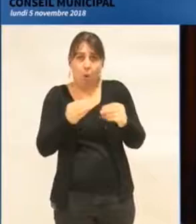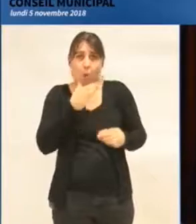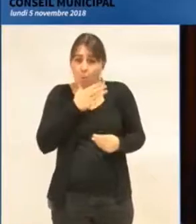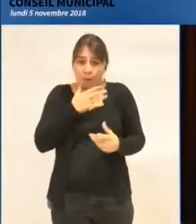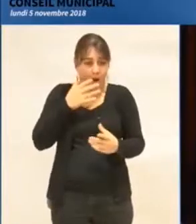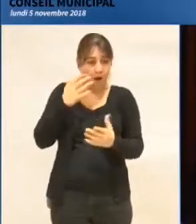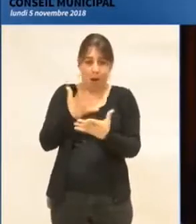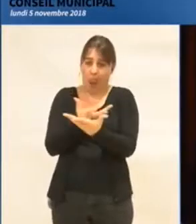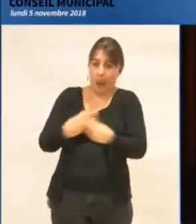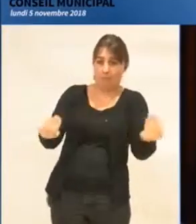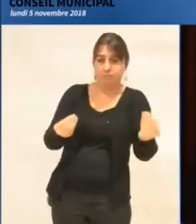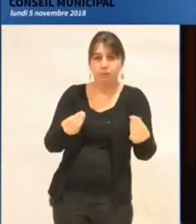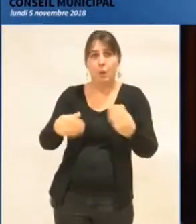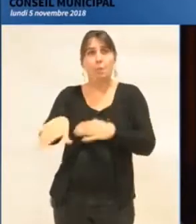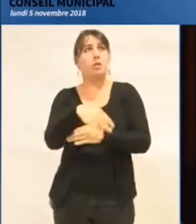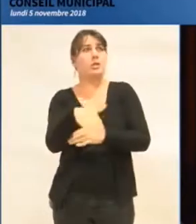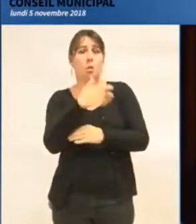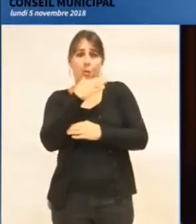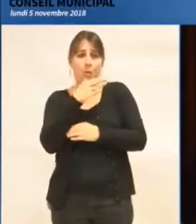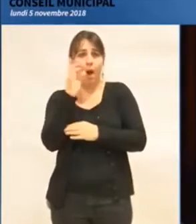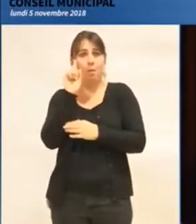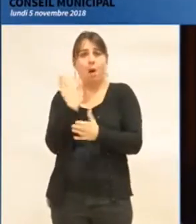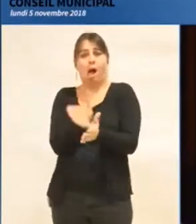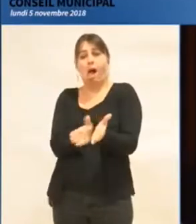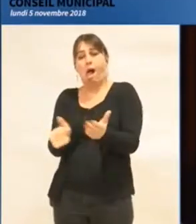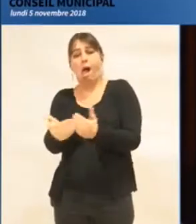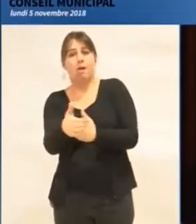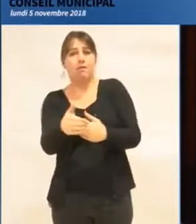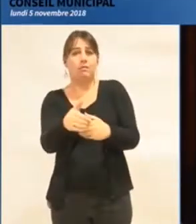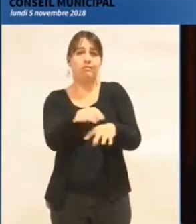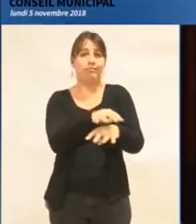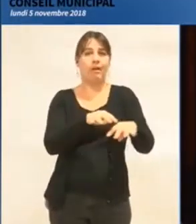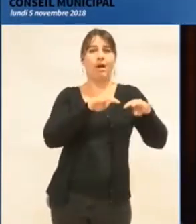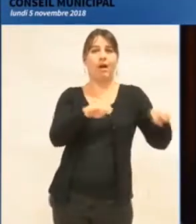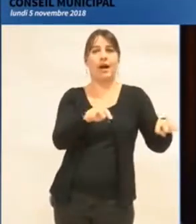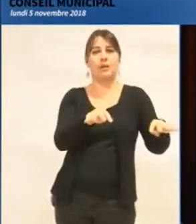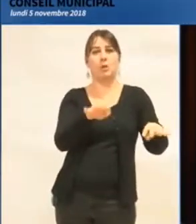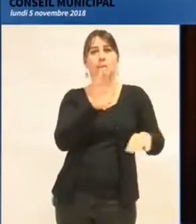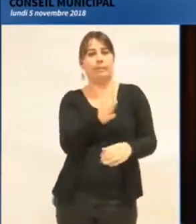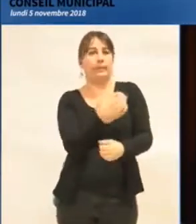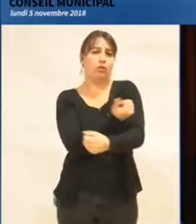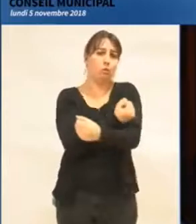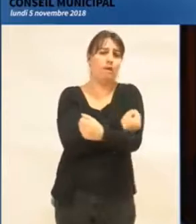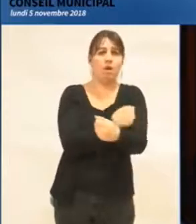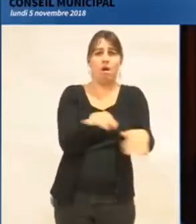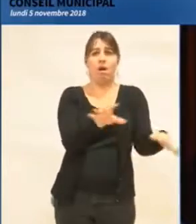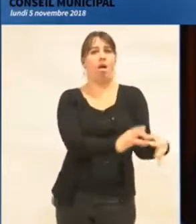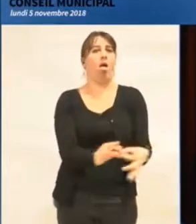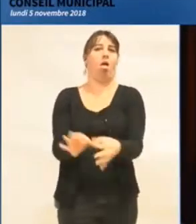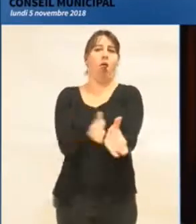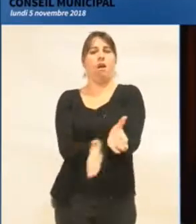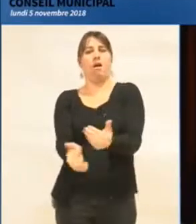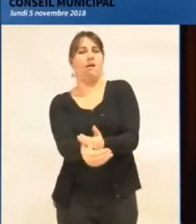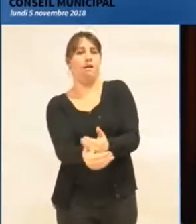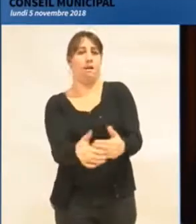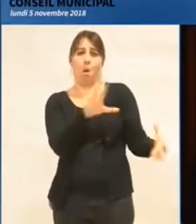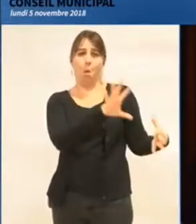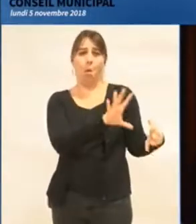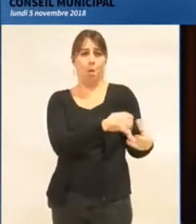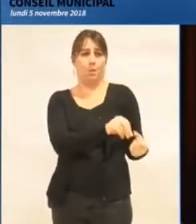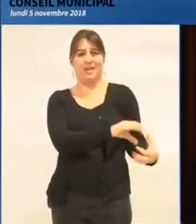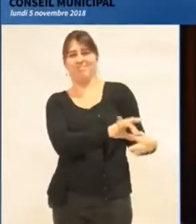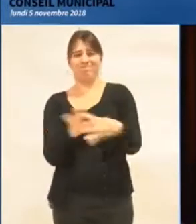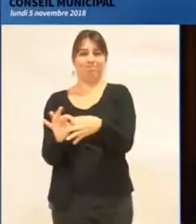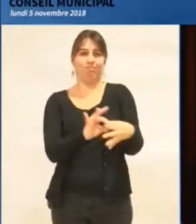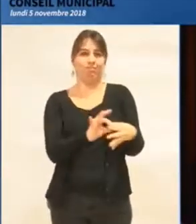prostitution, parce que derrière la prostitution, il y a les mêmes réseaux que derrière les réseaux de trafic de stupéfiants, peu ou prou. Et il faut pouvoir